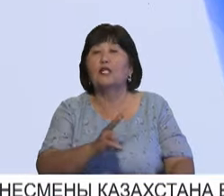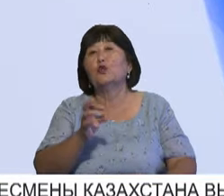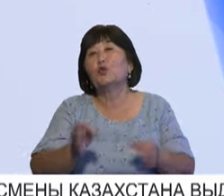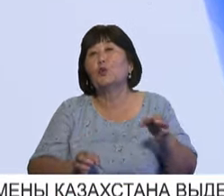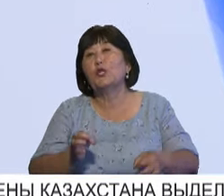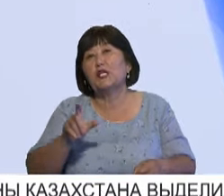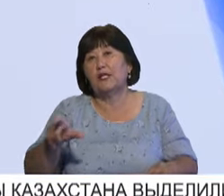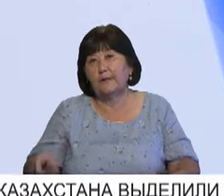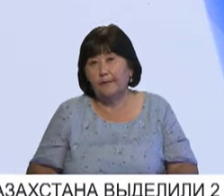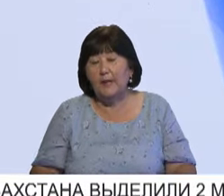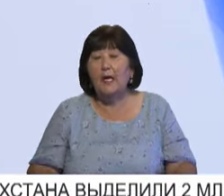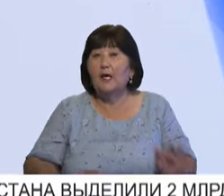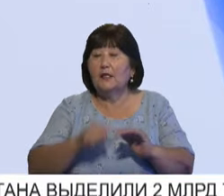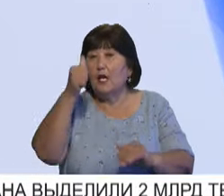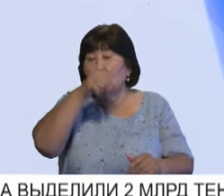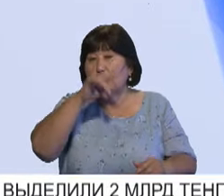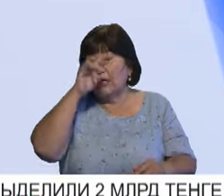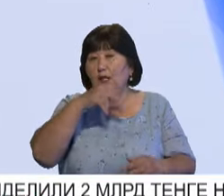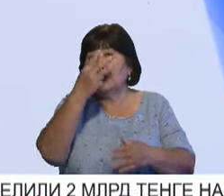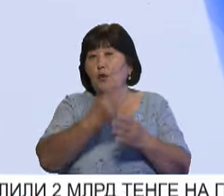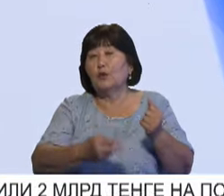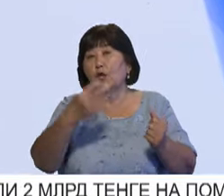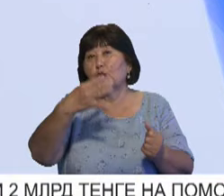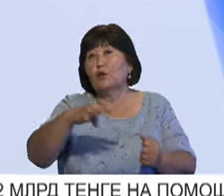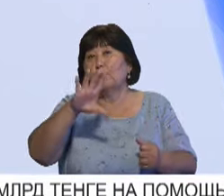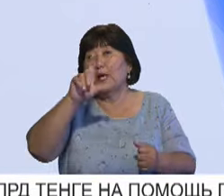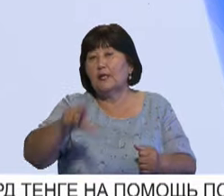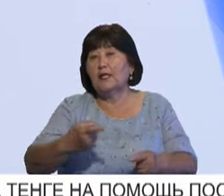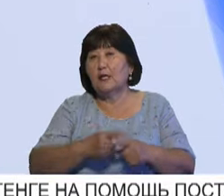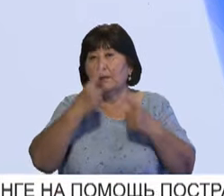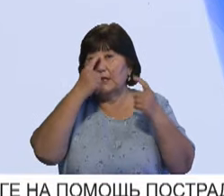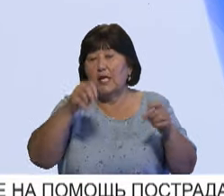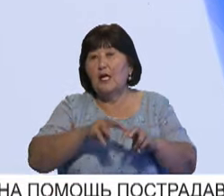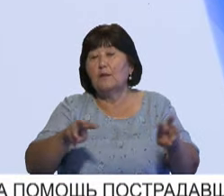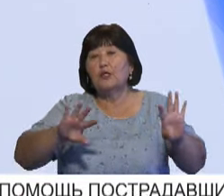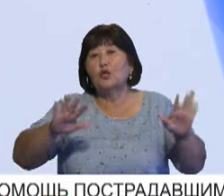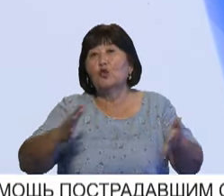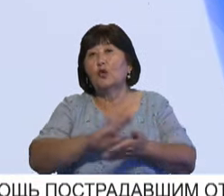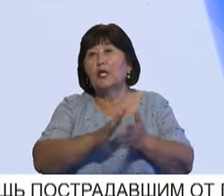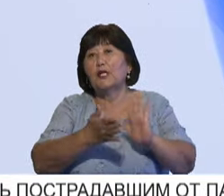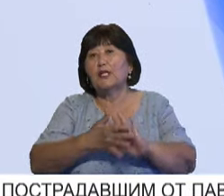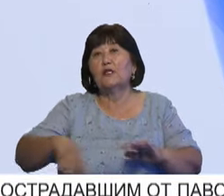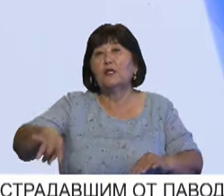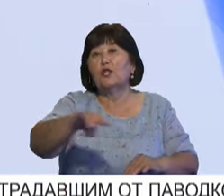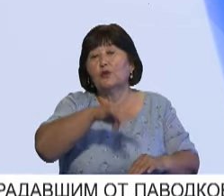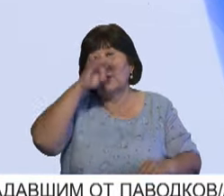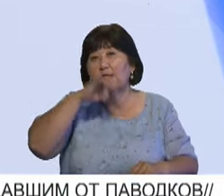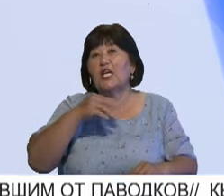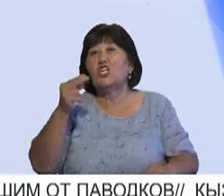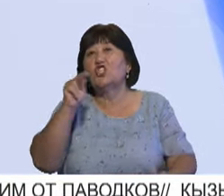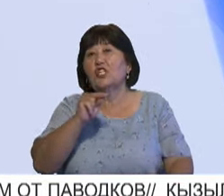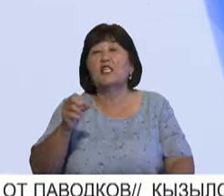суды с начала года в Казахстане утонуло 45 человек об этом сообщил министр по чрезвычайным ситуациям Республики Казахстан